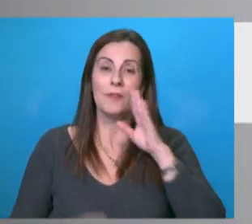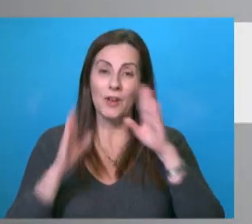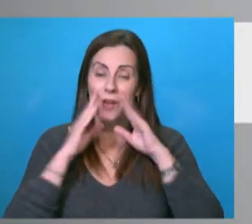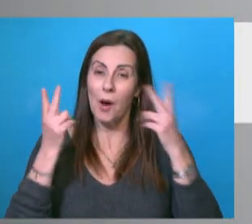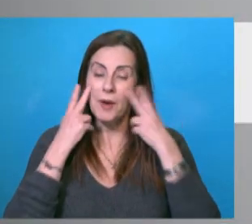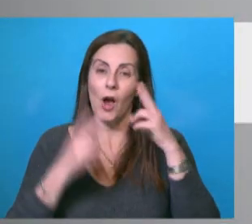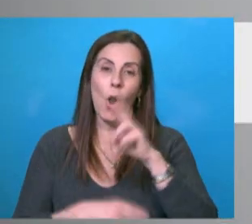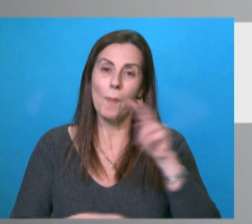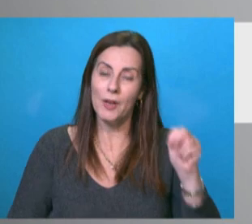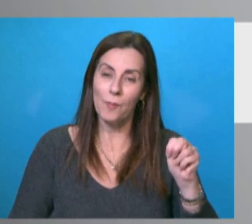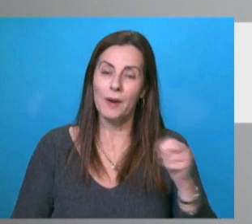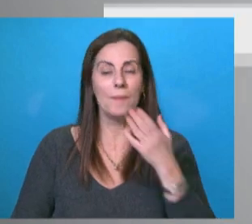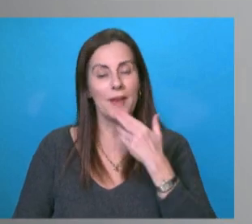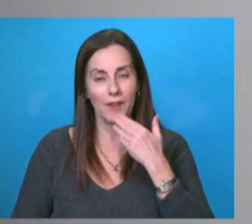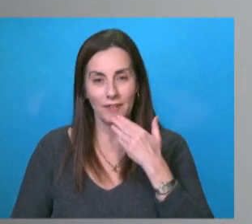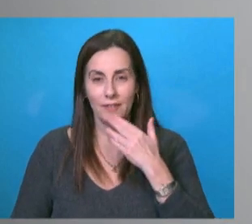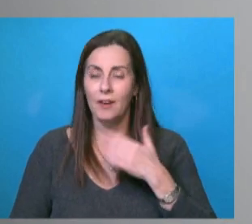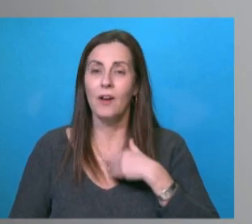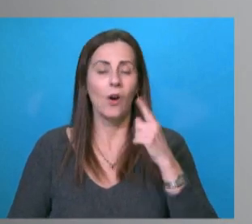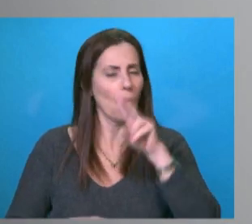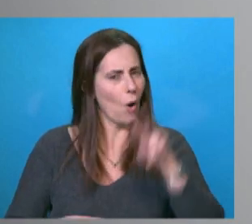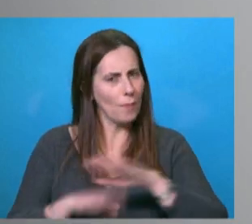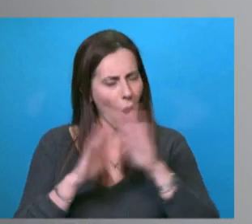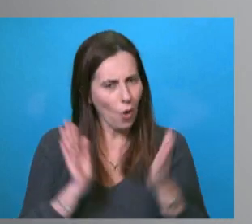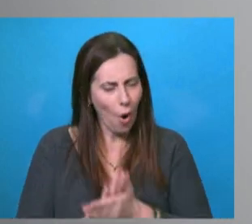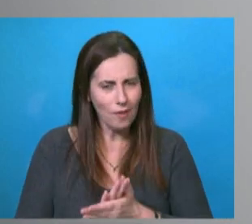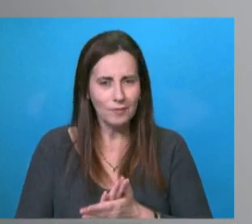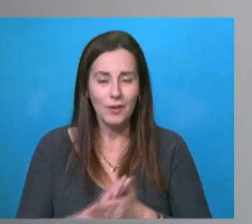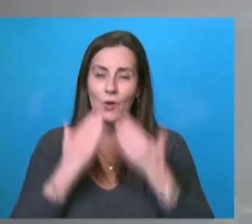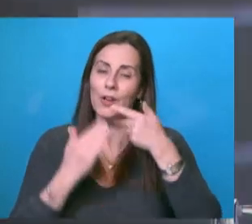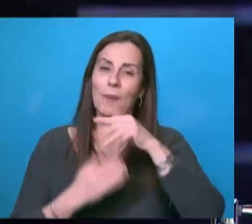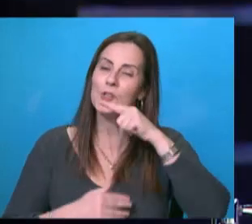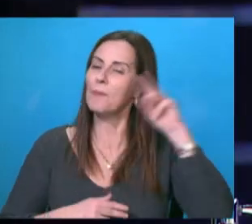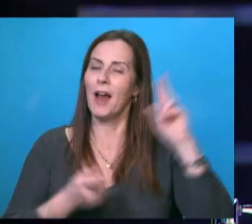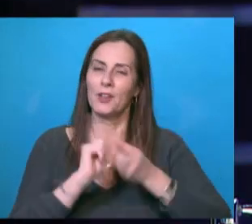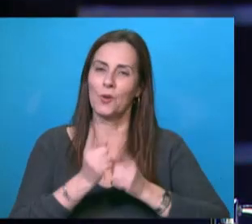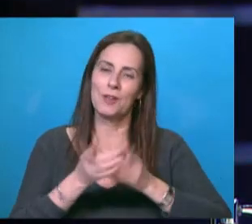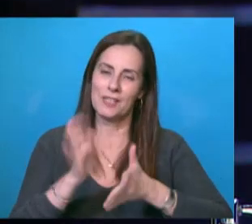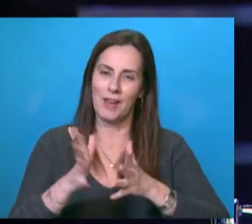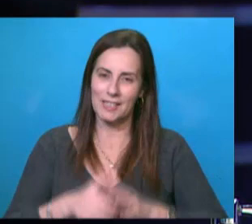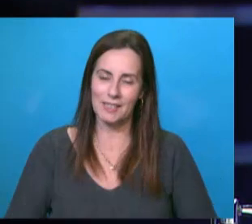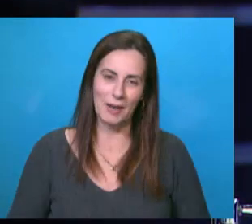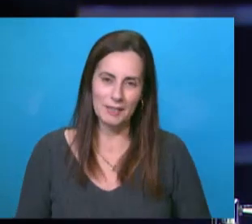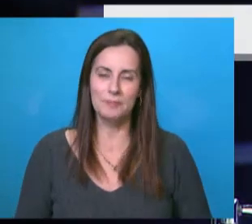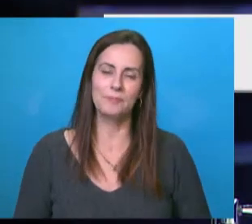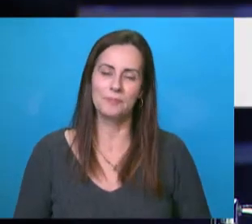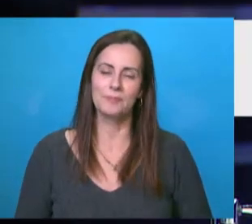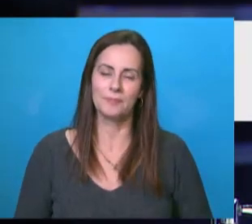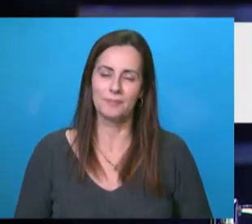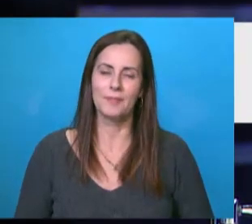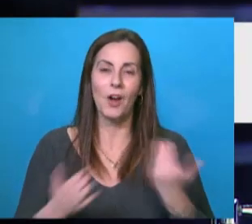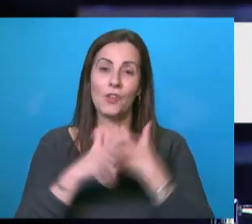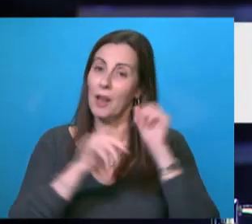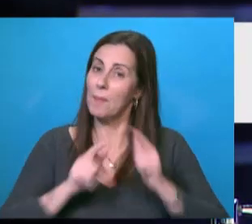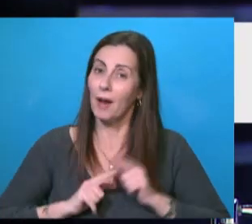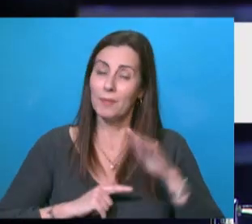נוימרק בעברית. אנחנו קוראים הכל בכל שעה. תודה לתמי שמע, שתרגמה לשפת הסימנים. חדשות הלילה מחכה לכם